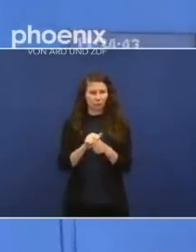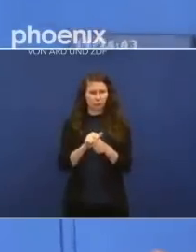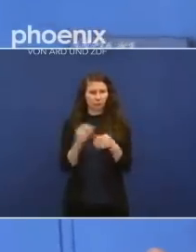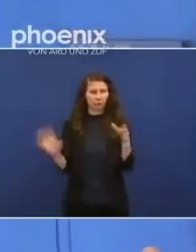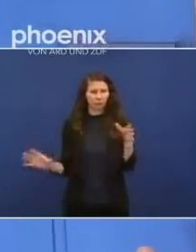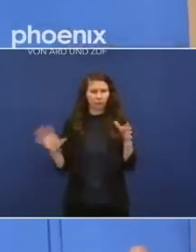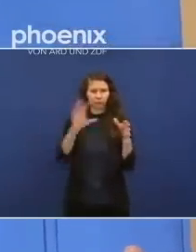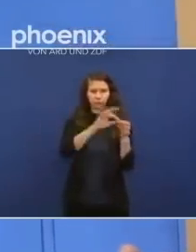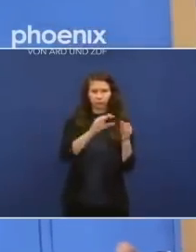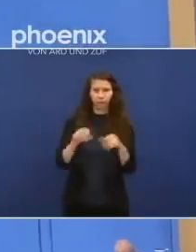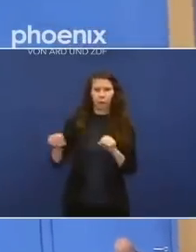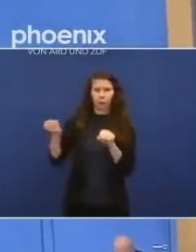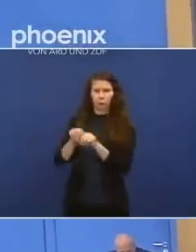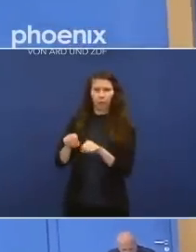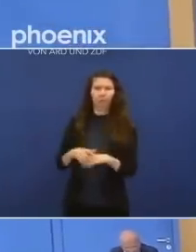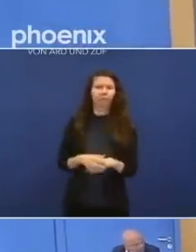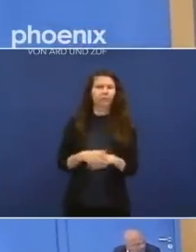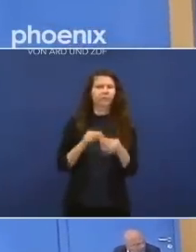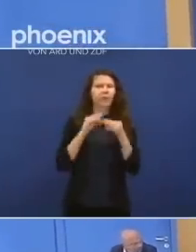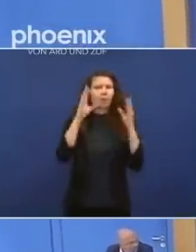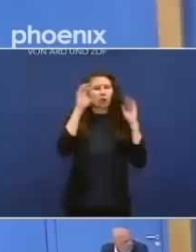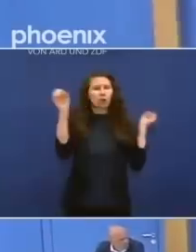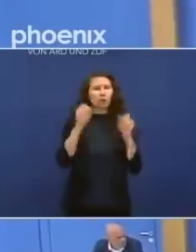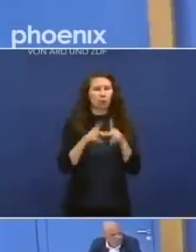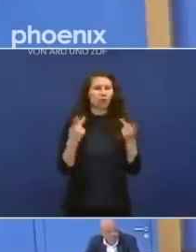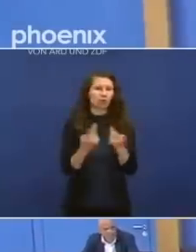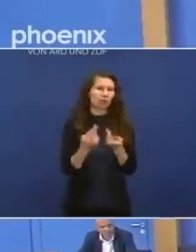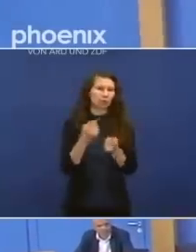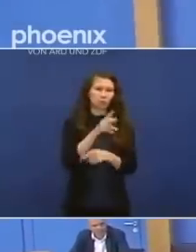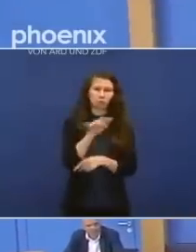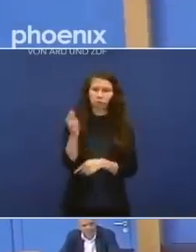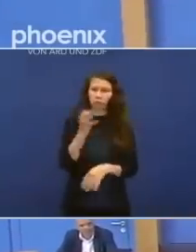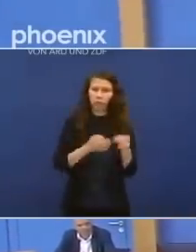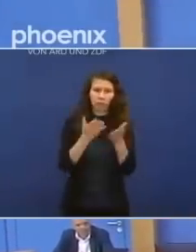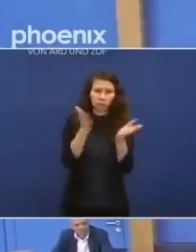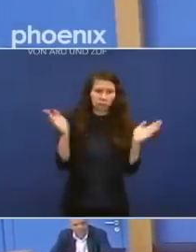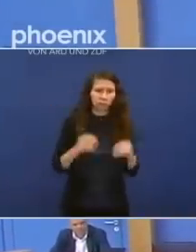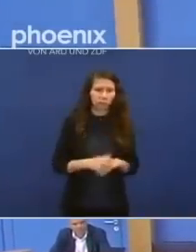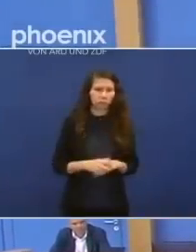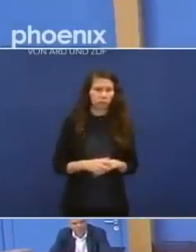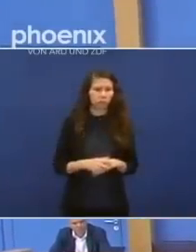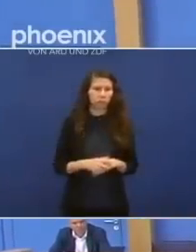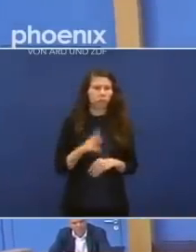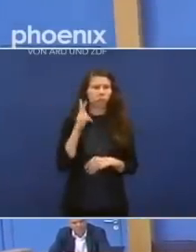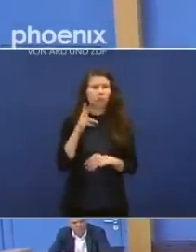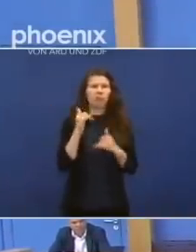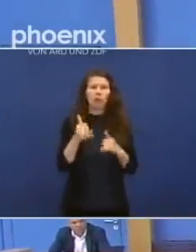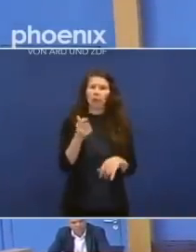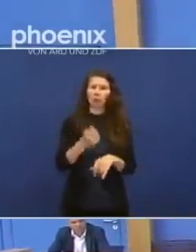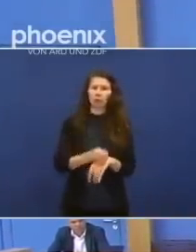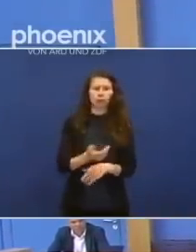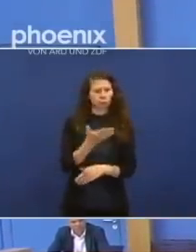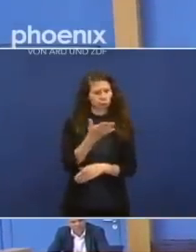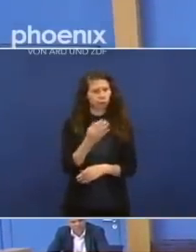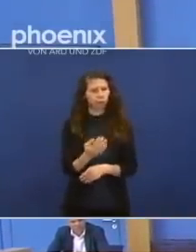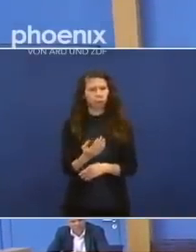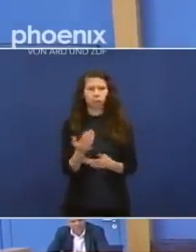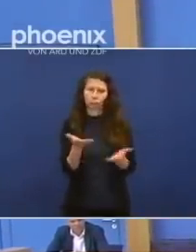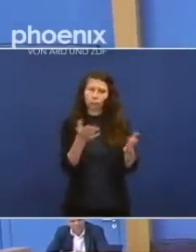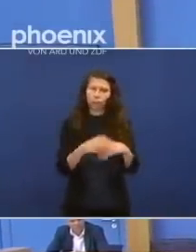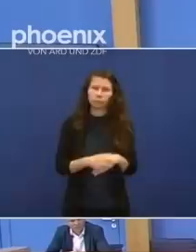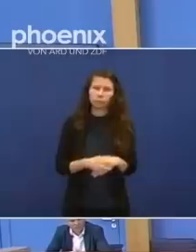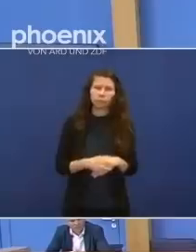des Auswärtigen Amtes aufrufen zur Botschafterkonferenz. Gibt es dazu Fragen? Herr Reitschuster, bitteschön. Frau Sasse,